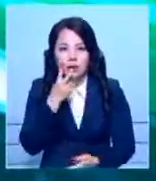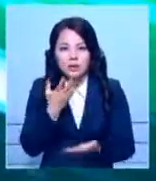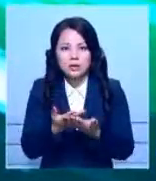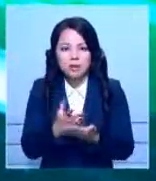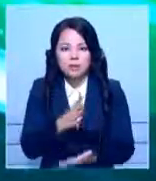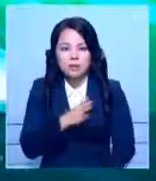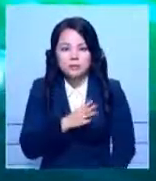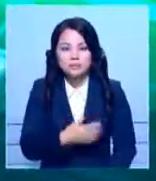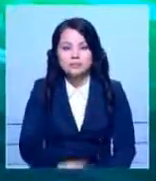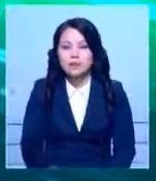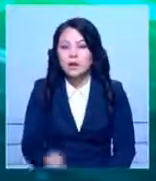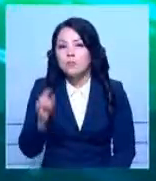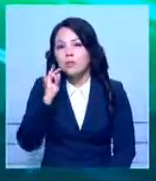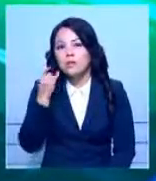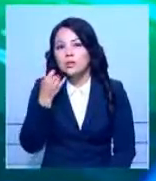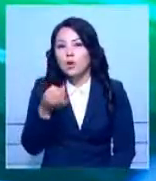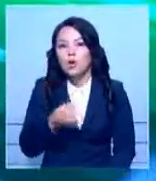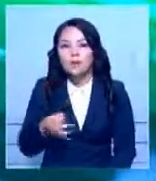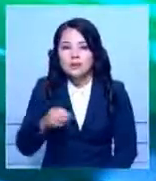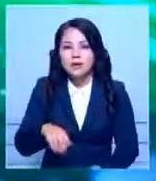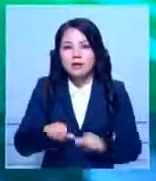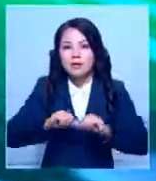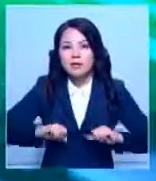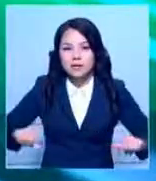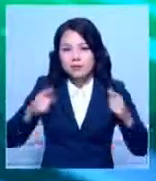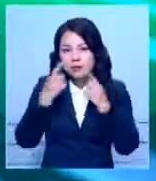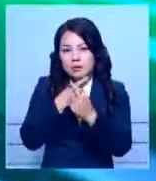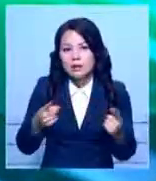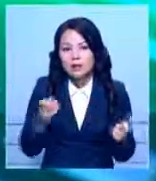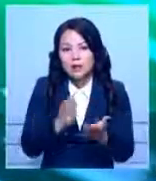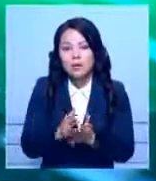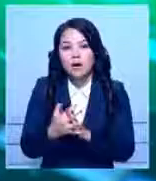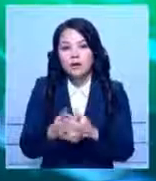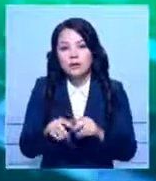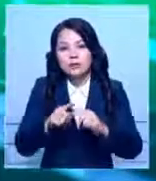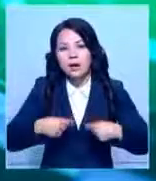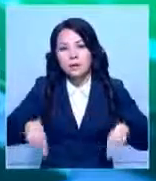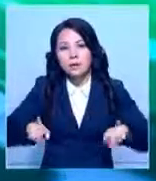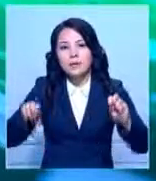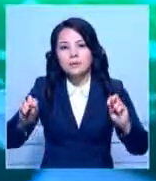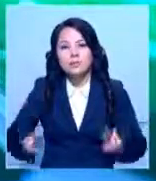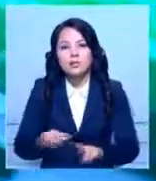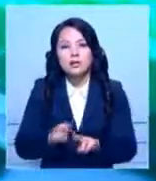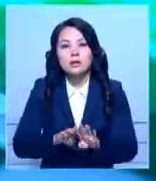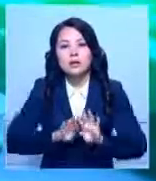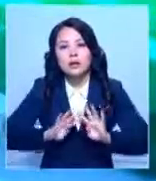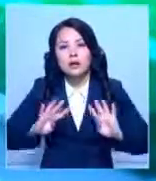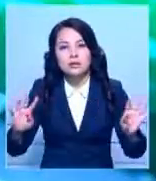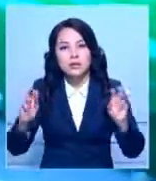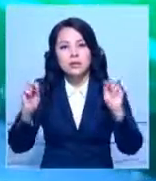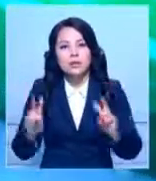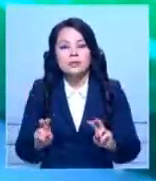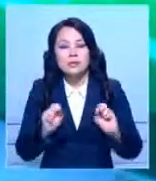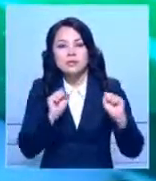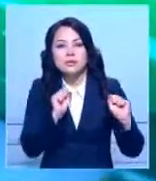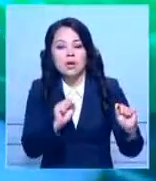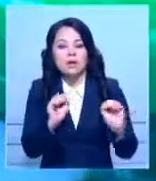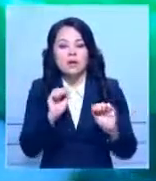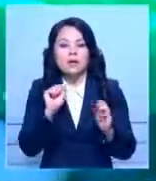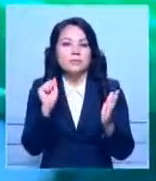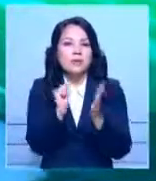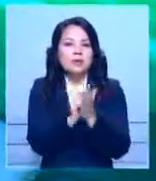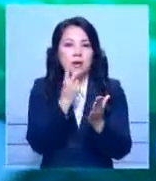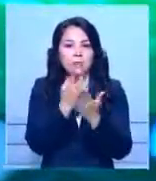Павлодар облысы Ұзынсу ауылында карантин жарияланды. Бүгінде ауылдың айналасы арнайы қазылған ормен қоршалып, кіреберісіне сақтандыру белгілері